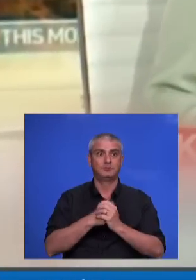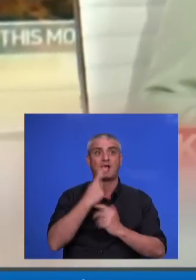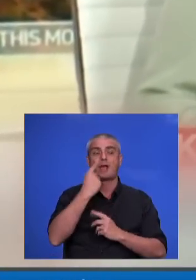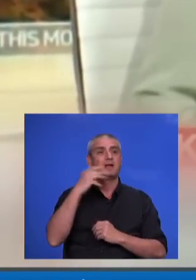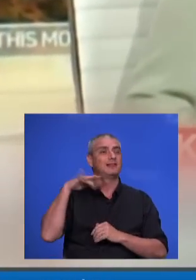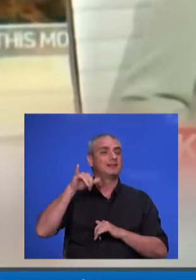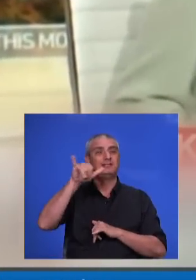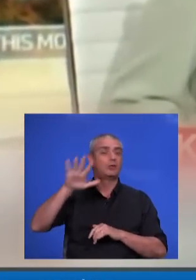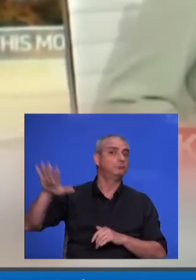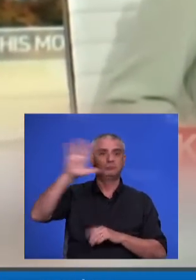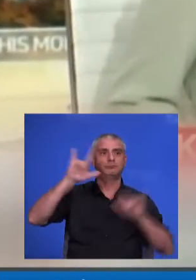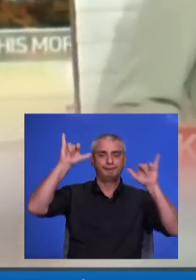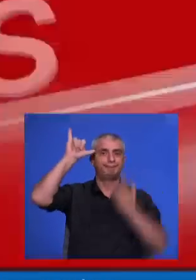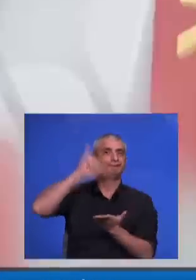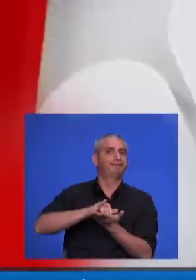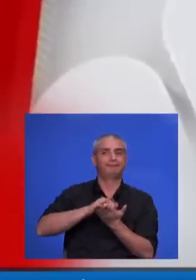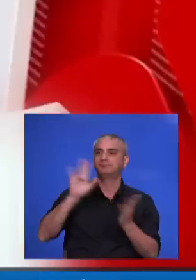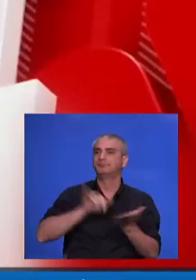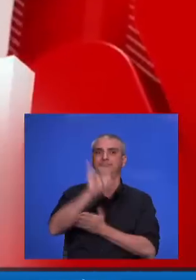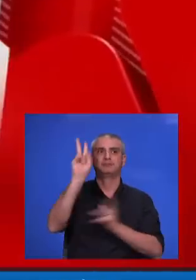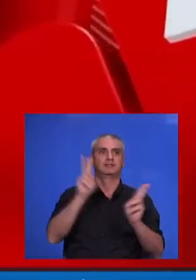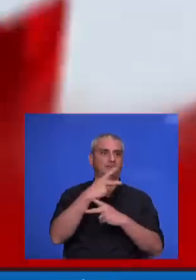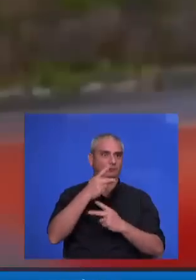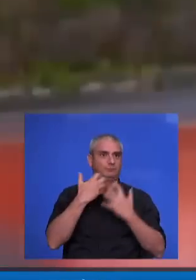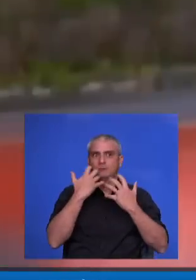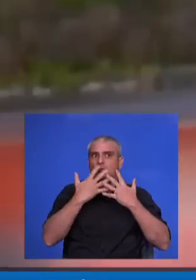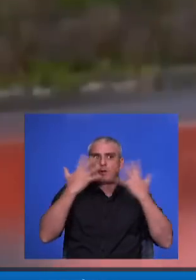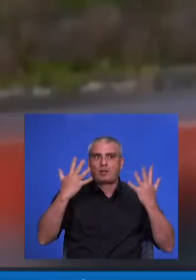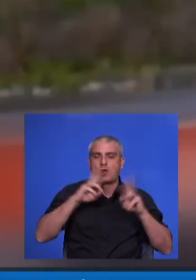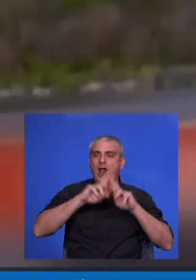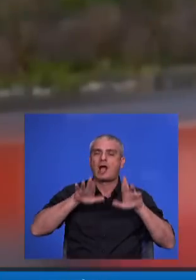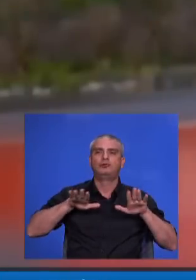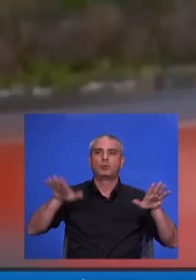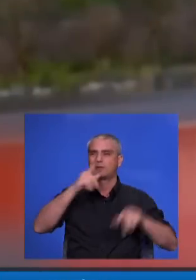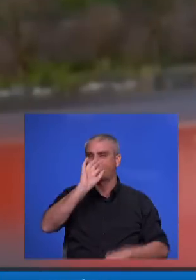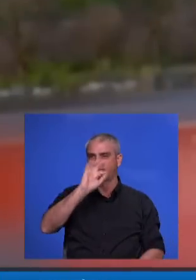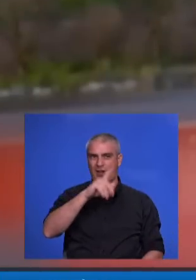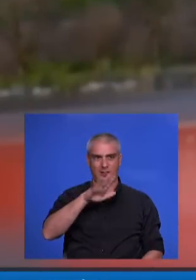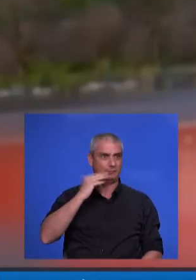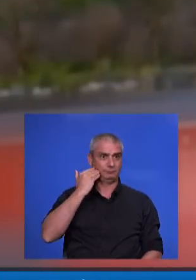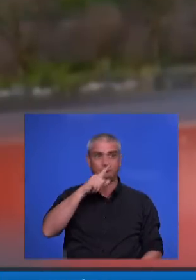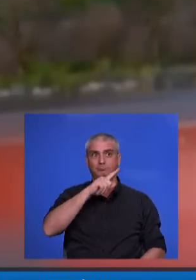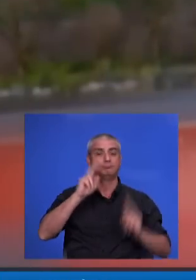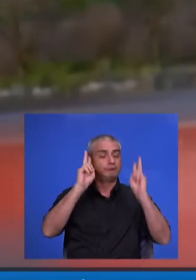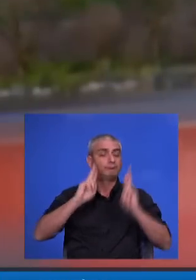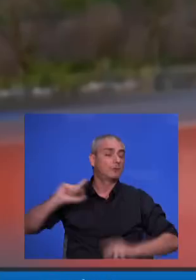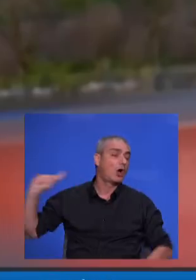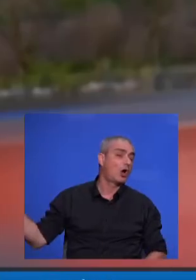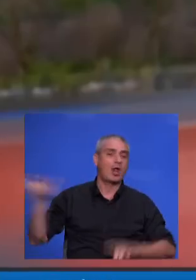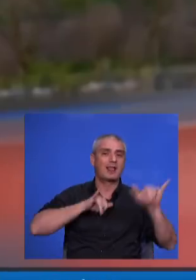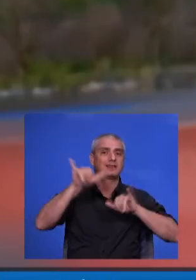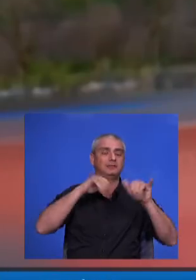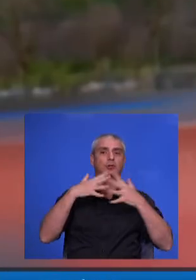across the country grounded right now. This is a big story. The FAA has grounded all American